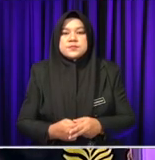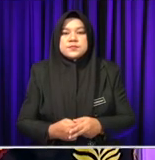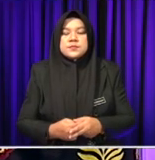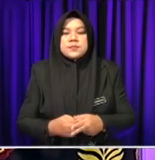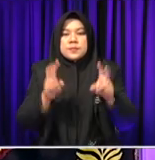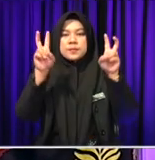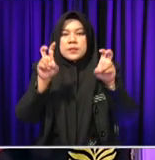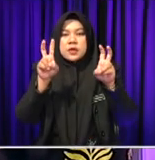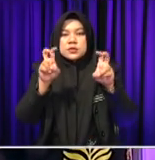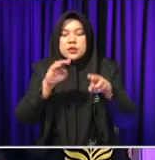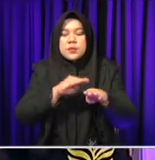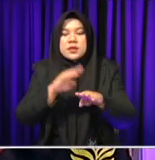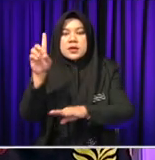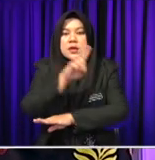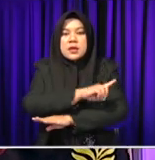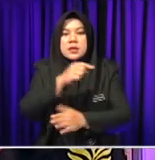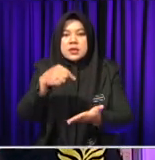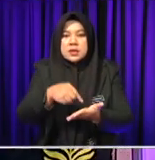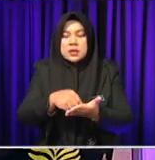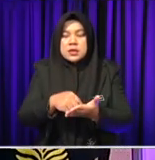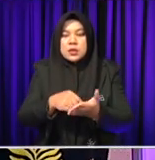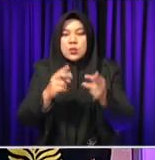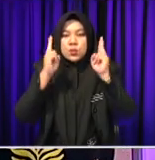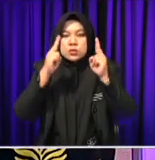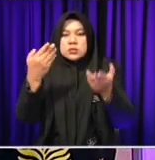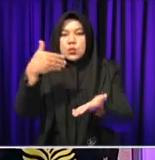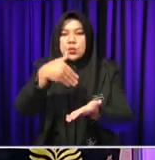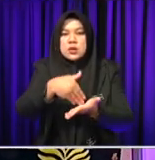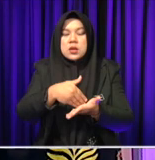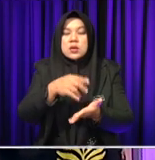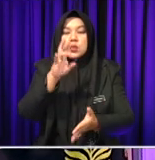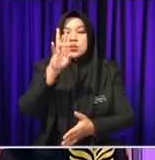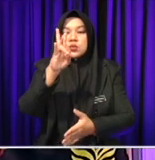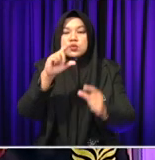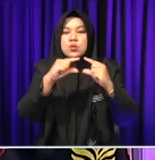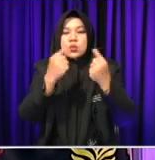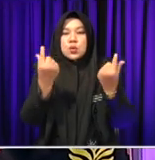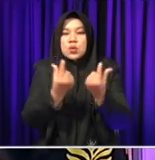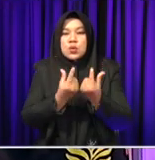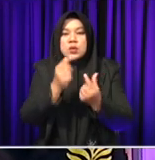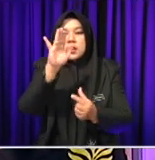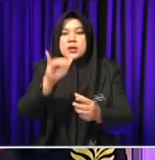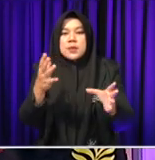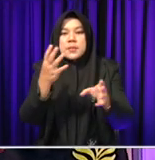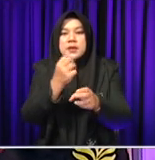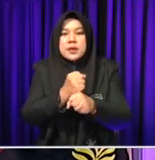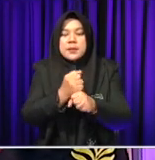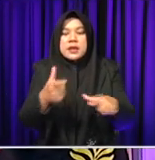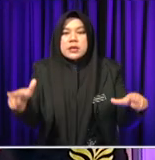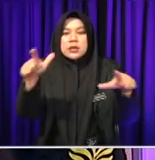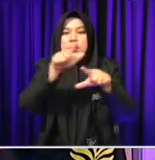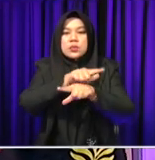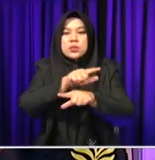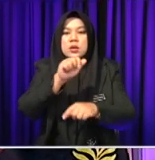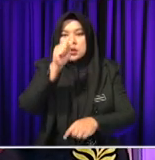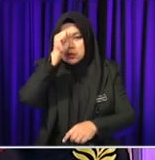adalah tajuk kita pada hari ini saya ulang lagi sekali Tujuh golongan yang mendapat naungan Allah boleh tengok dalam buku teks ya ya